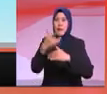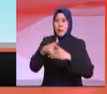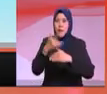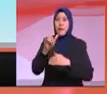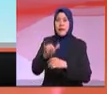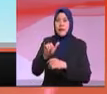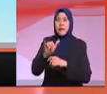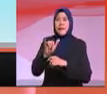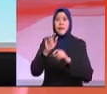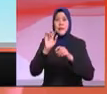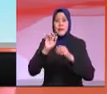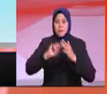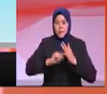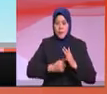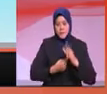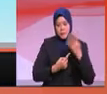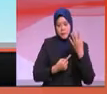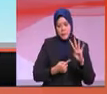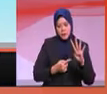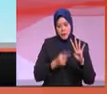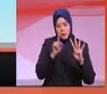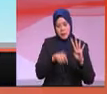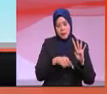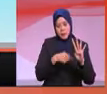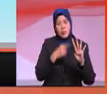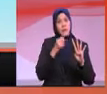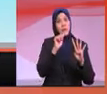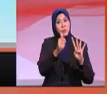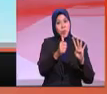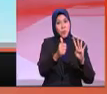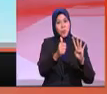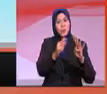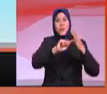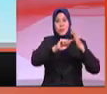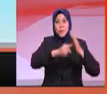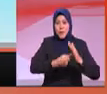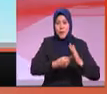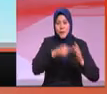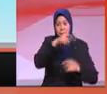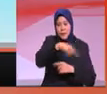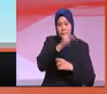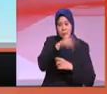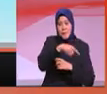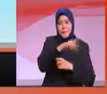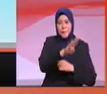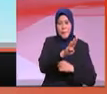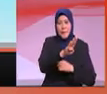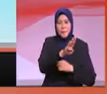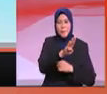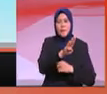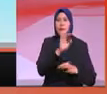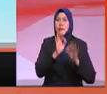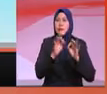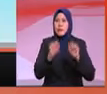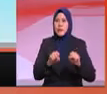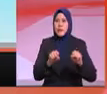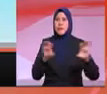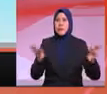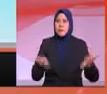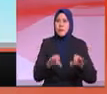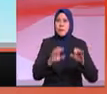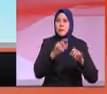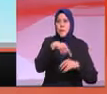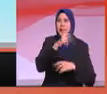awal iaitu pada 14 Oktober kita dah laksanakan PKPB. Kalau boleh kita nak